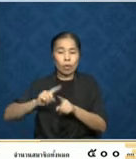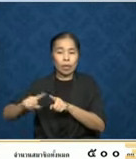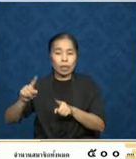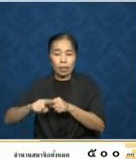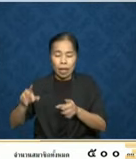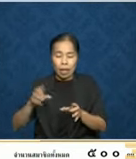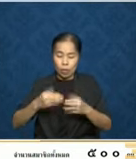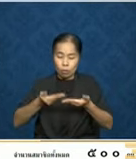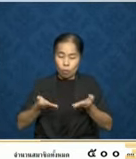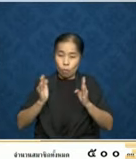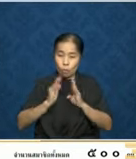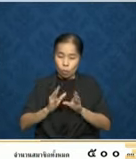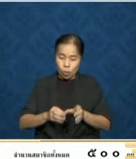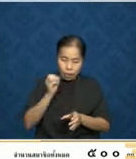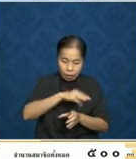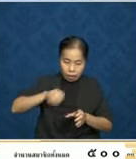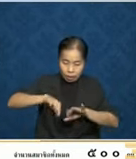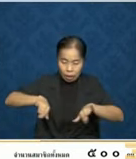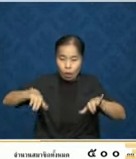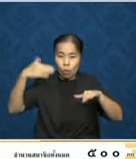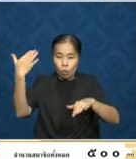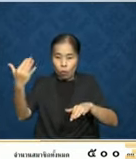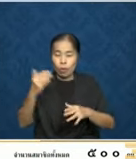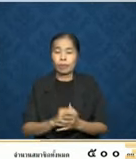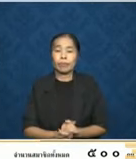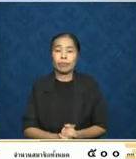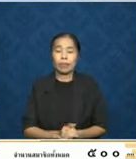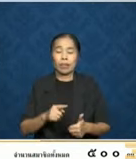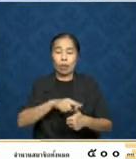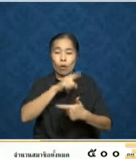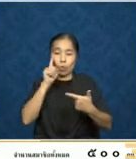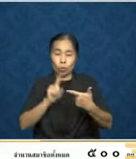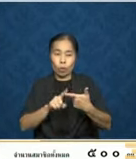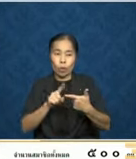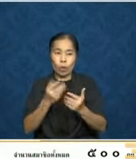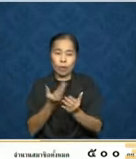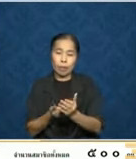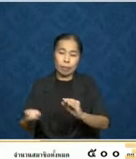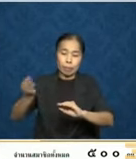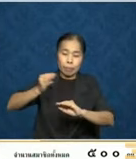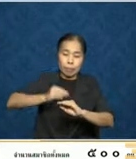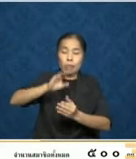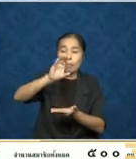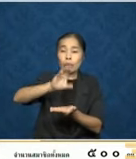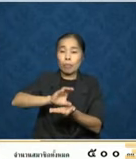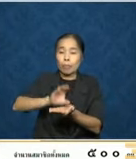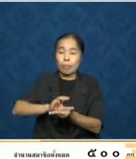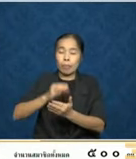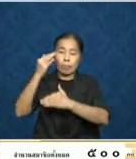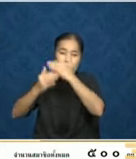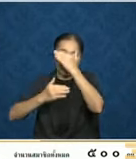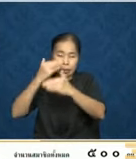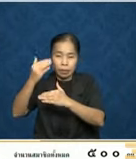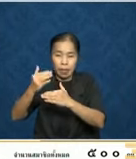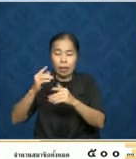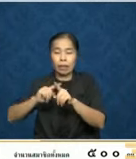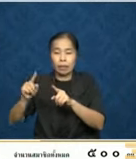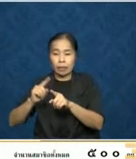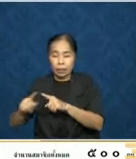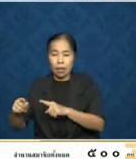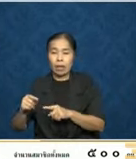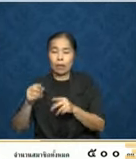ที่จะส่งมอบให้กับท้องถิ่นครับปอที่2ครับคือการปรับเพิ่มงบประมาณในการพัฒนากลไกการล